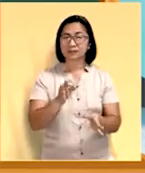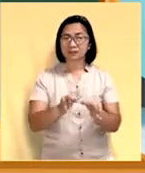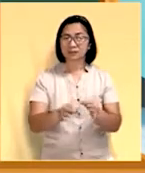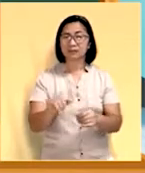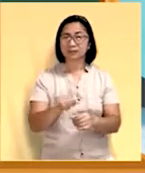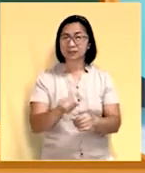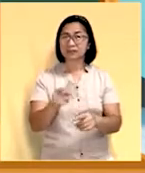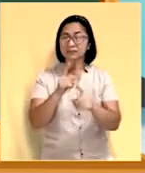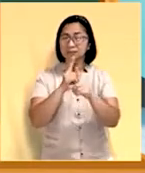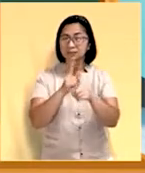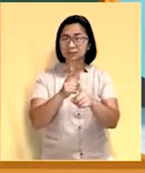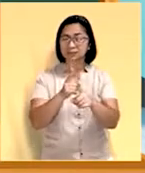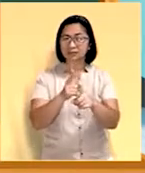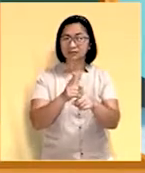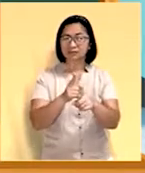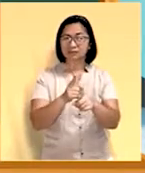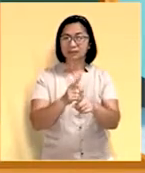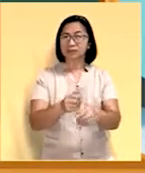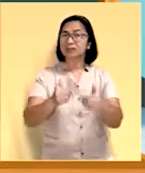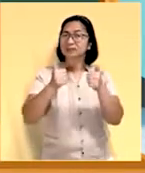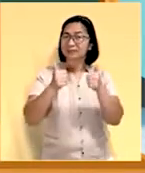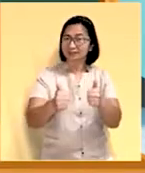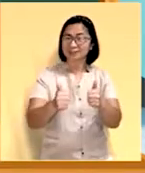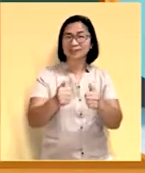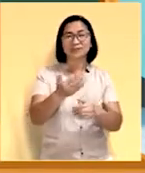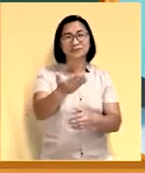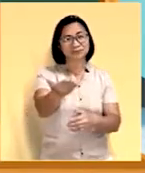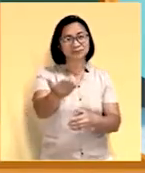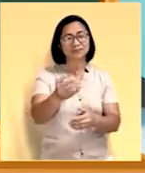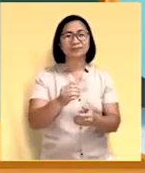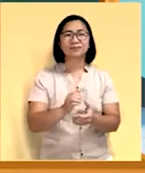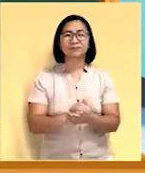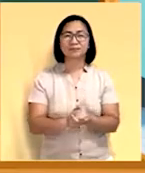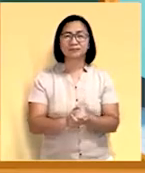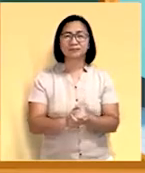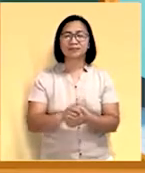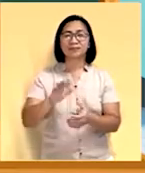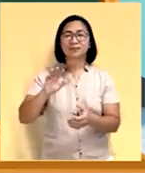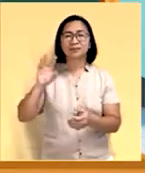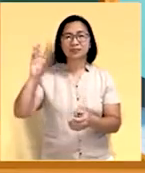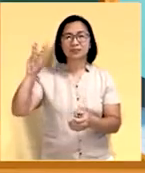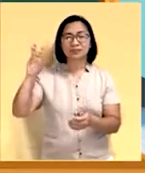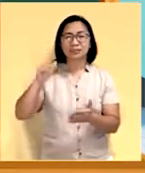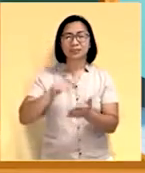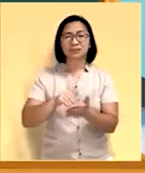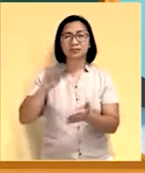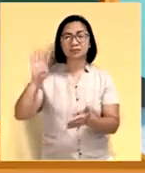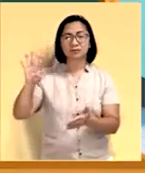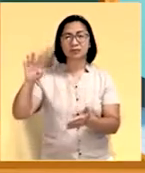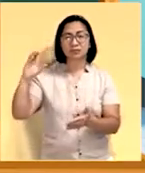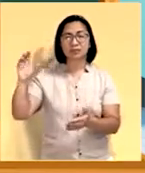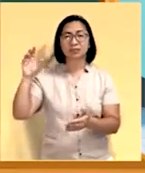Kung ganito rin ang inyong sagot, 2 thumbs up para sa inyo.